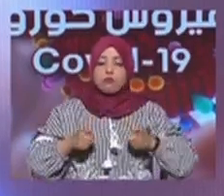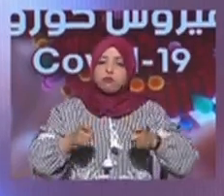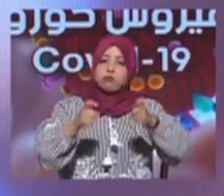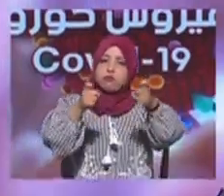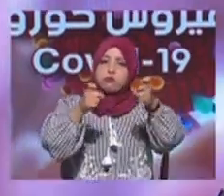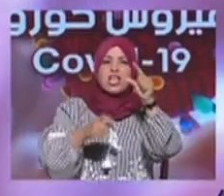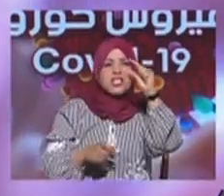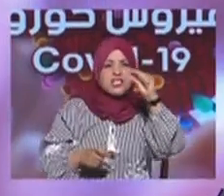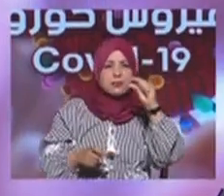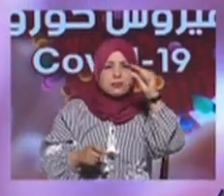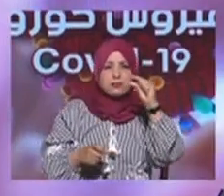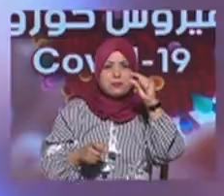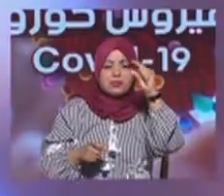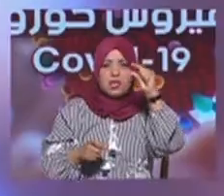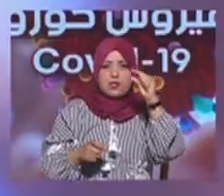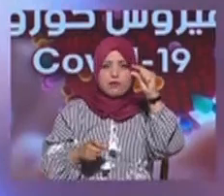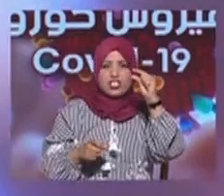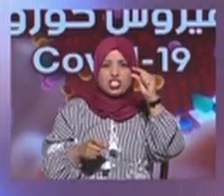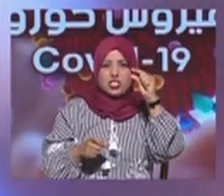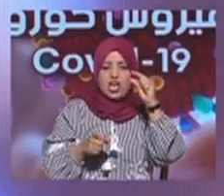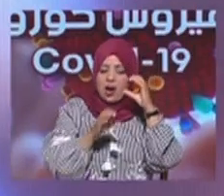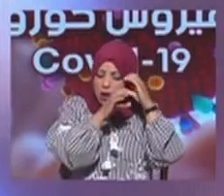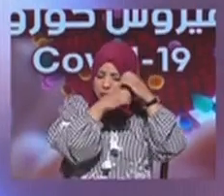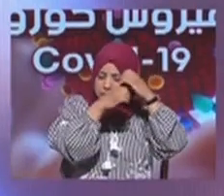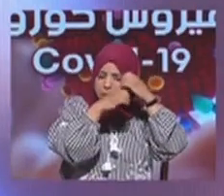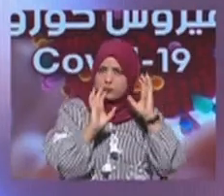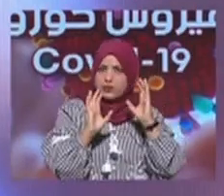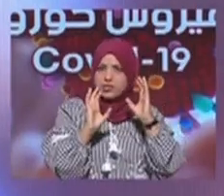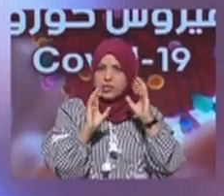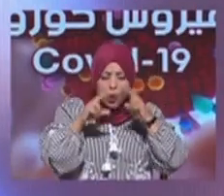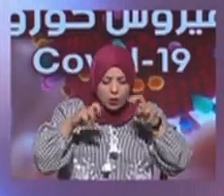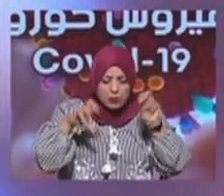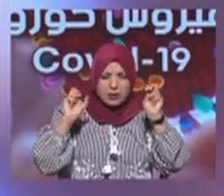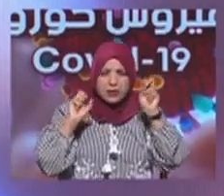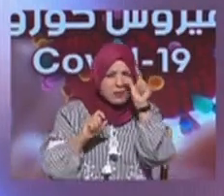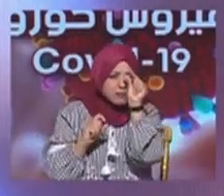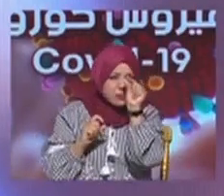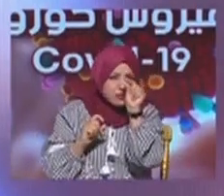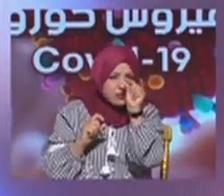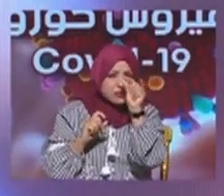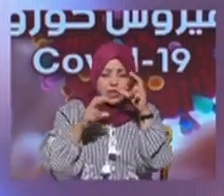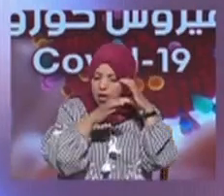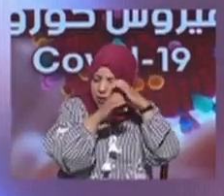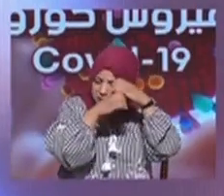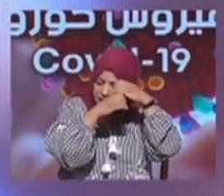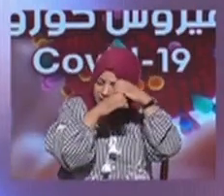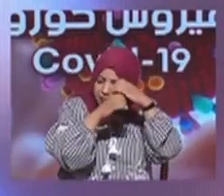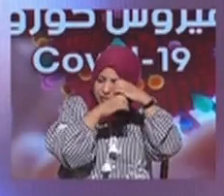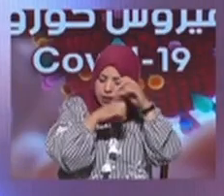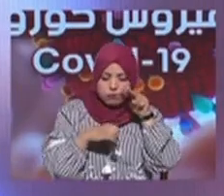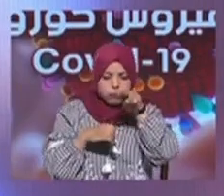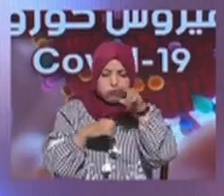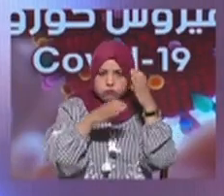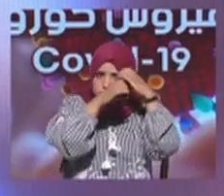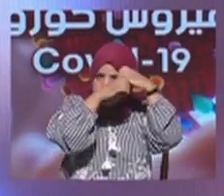كميه صغيره في وسط العينه وما نجموش نلقاوه الفيروس خاطره صغير ياسر وما نجموش نلقاوه اذا كان نغزروا حتى بالمجهر مش كيما لي